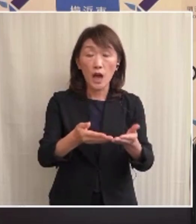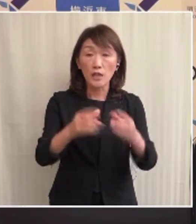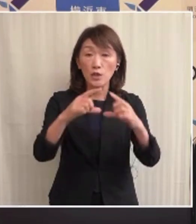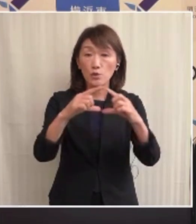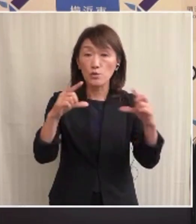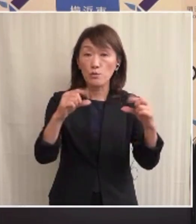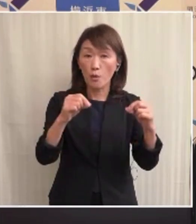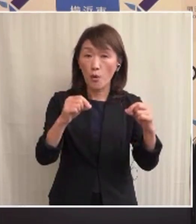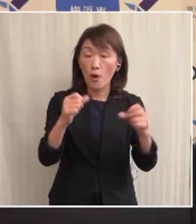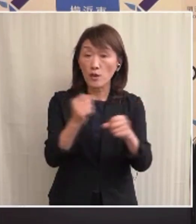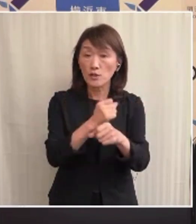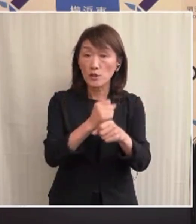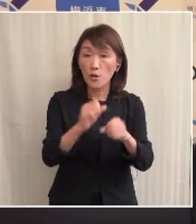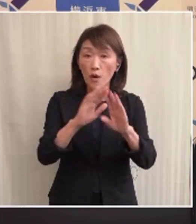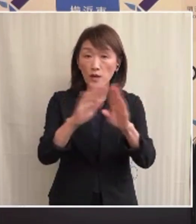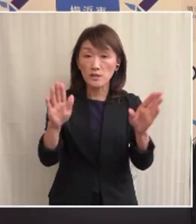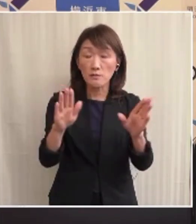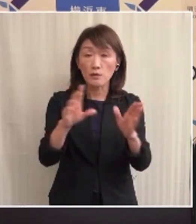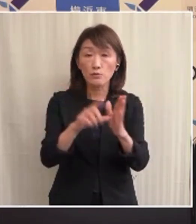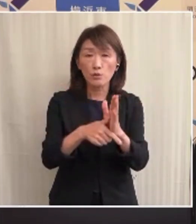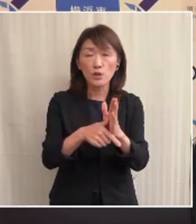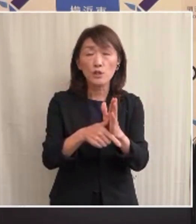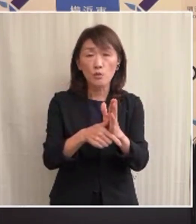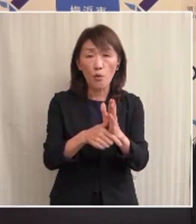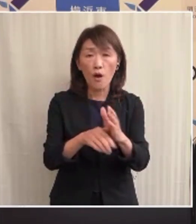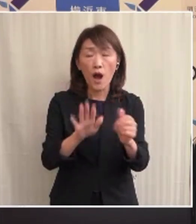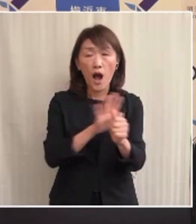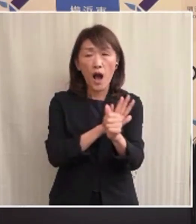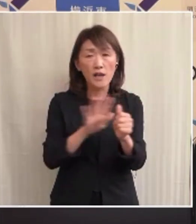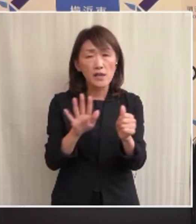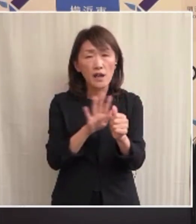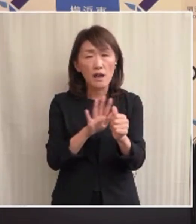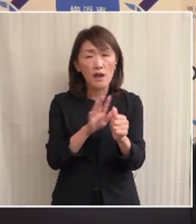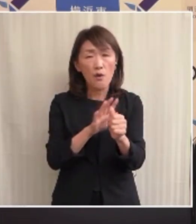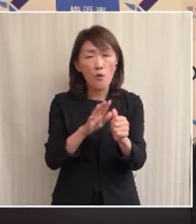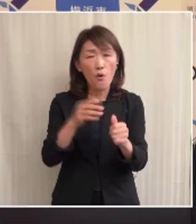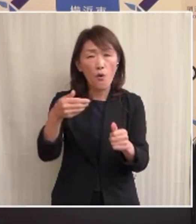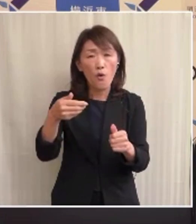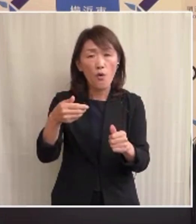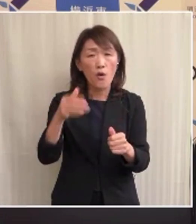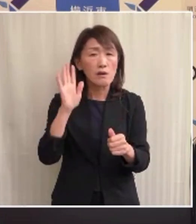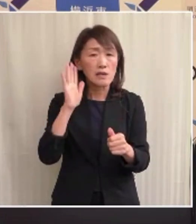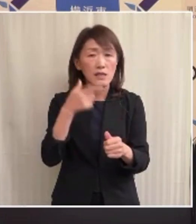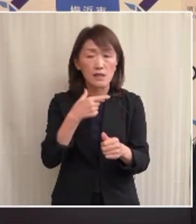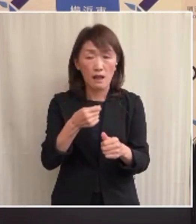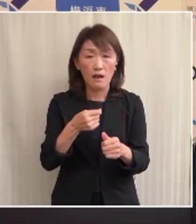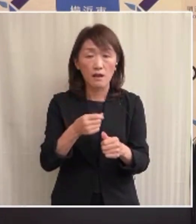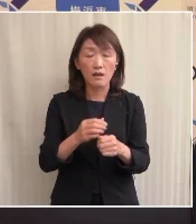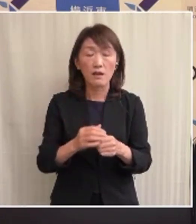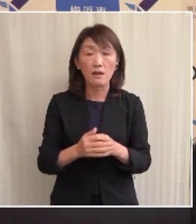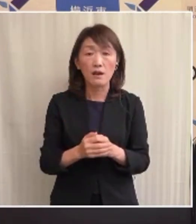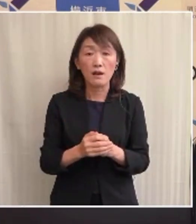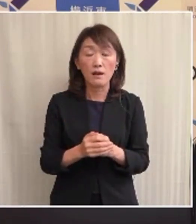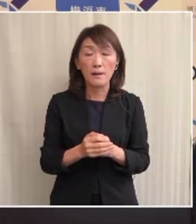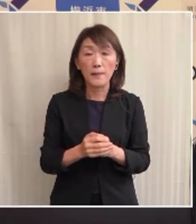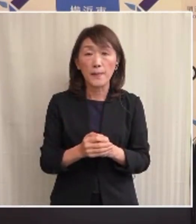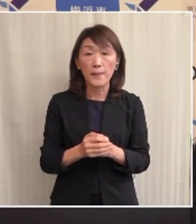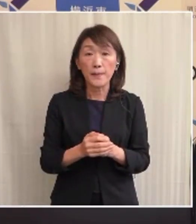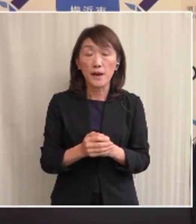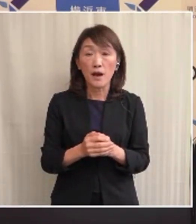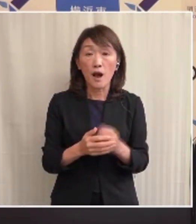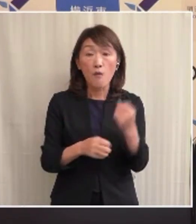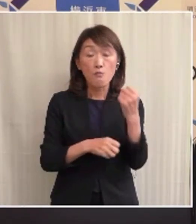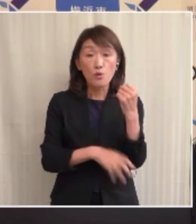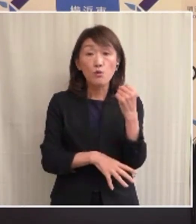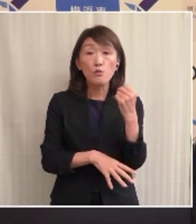ね、この事業を始めるにあたっての その背景的なこうところをちょっと確認させていただきたいんですが、これはもともとその